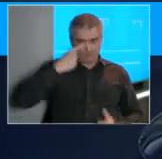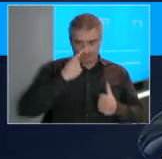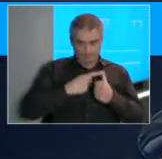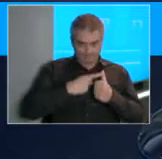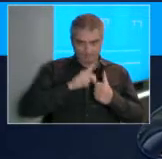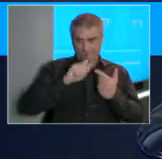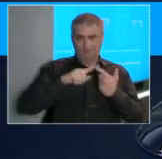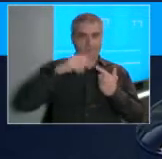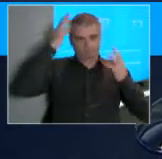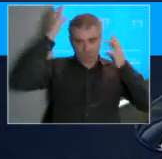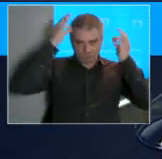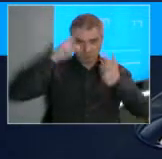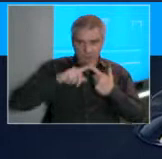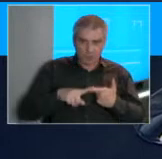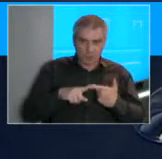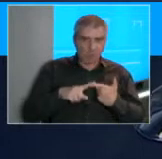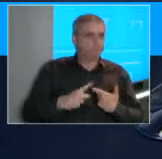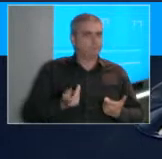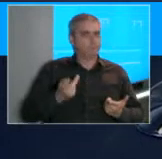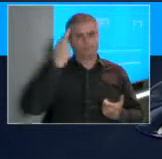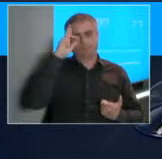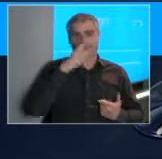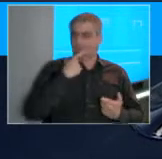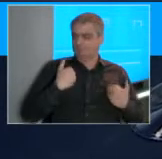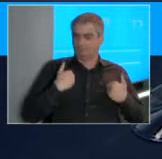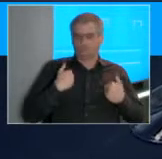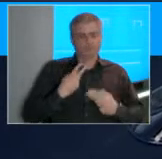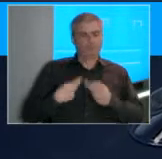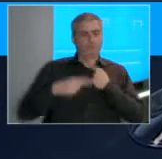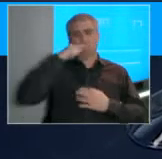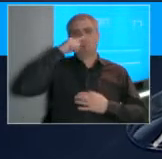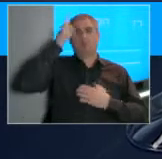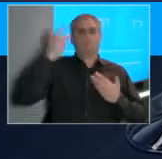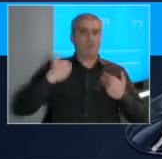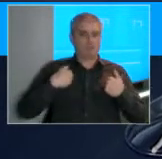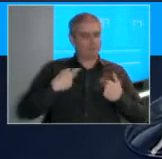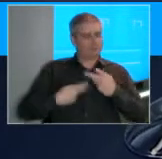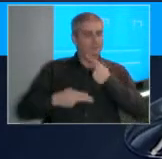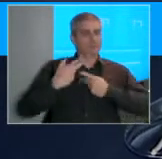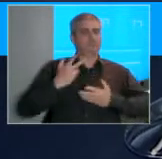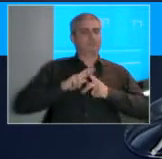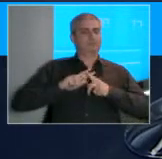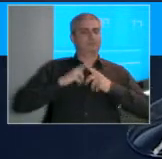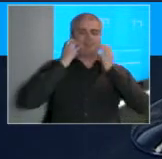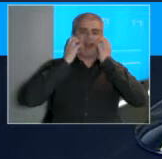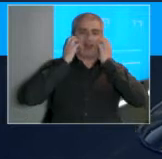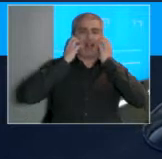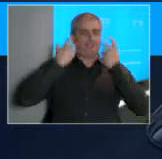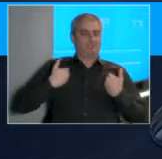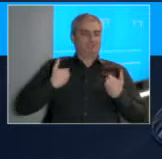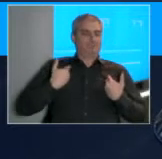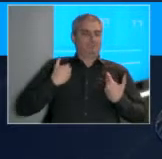רואים את זה אצל בוריס ג'ונסון. הרעיון הזה שאתה אומר, אני מחזיר גאווה, אני מחזיר צבע לחיים